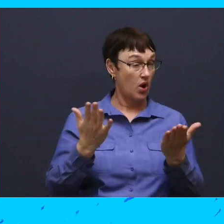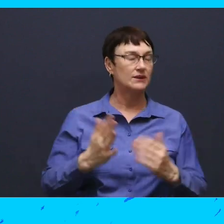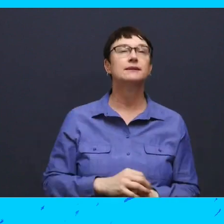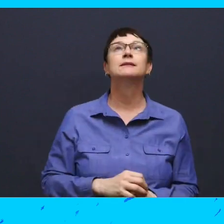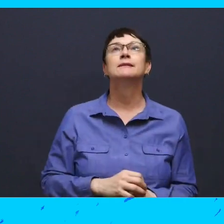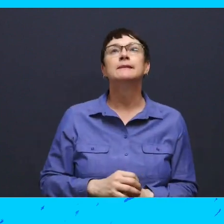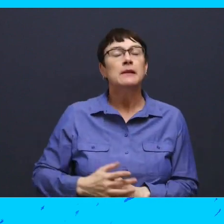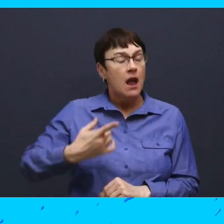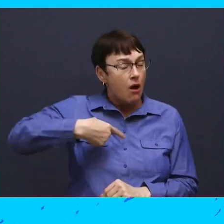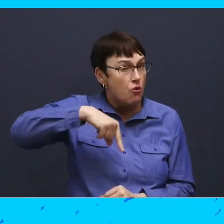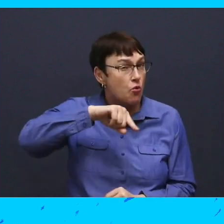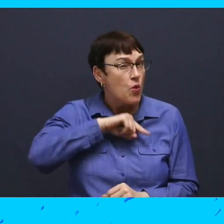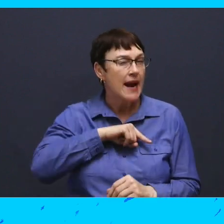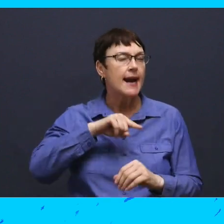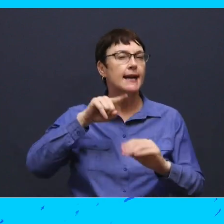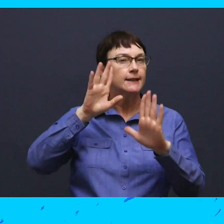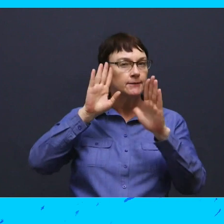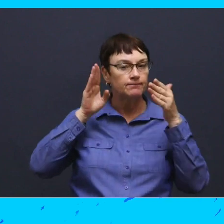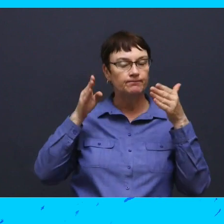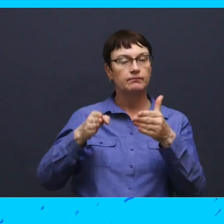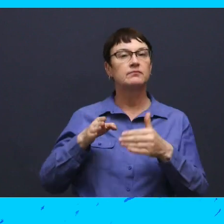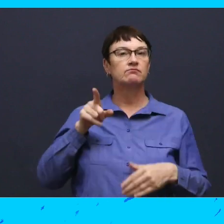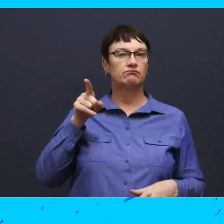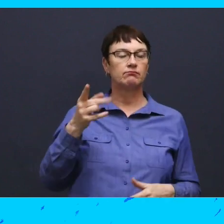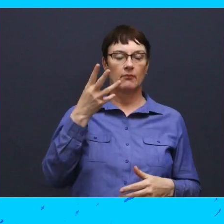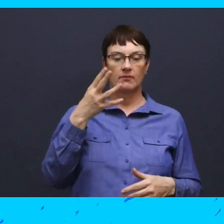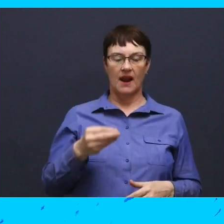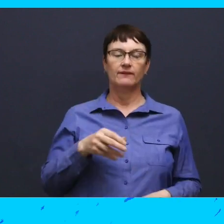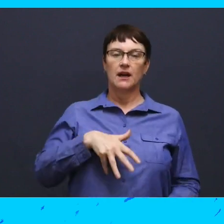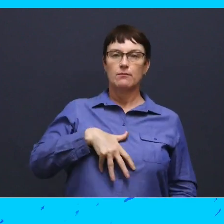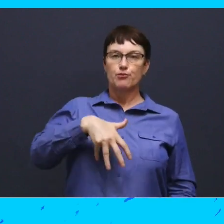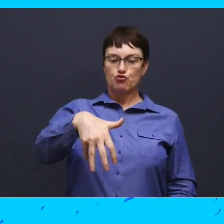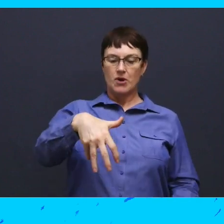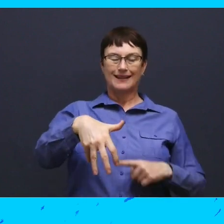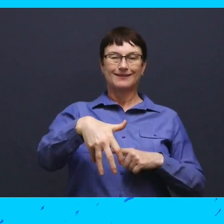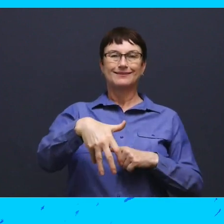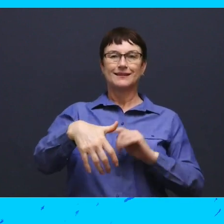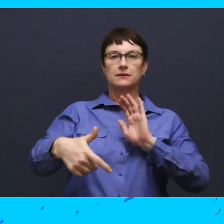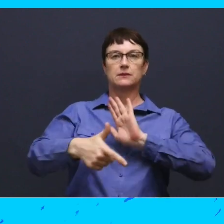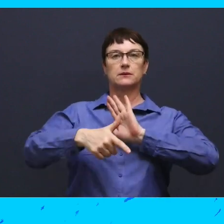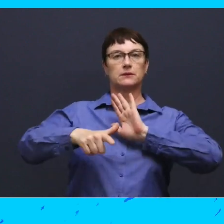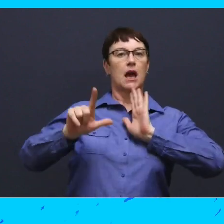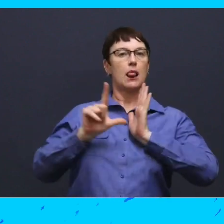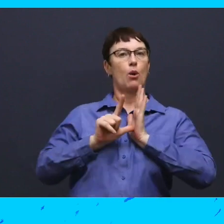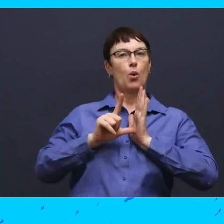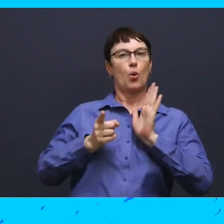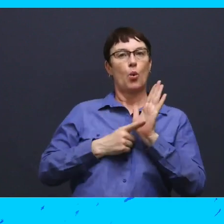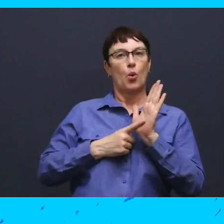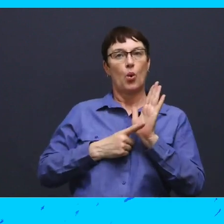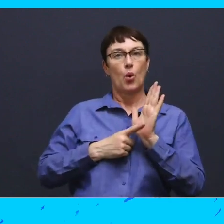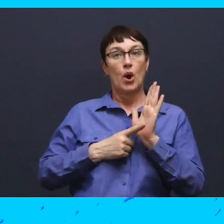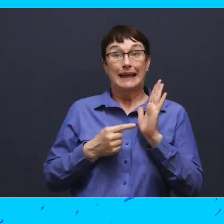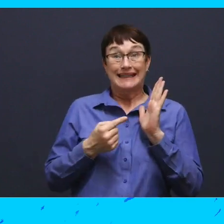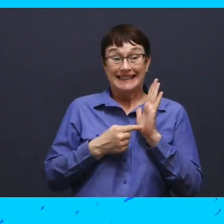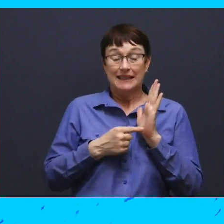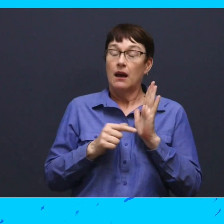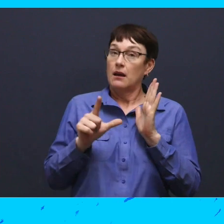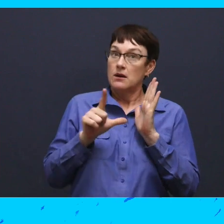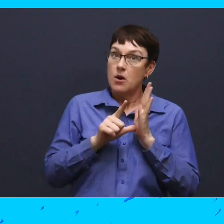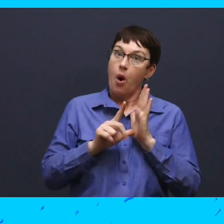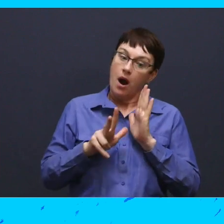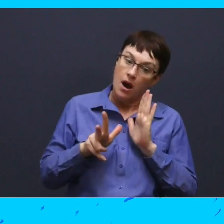utilisons ces informations et nous concentrons sur au Malawi. Et au